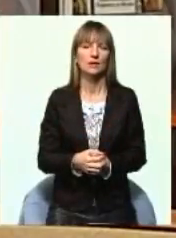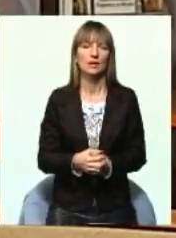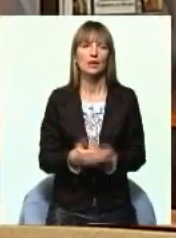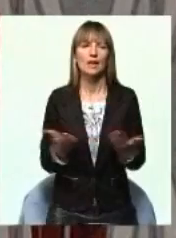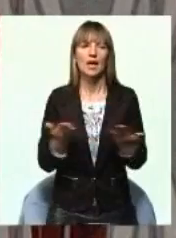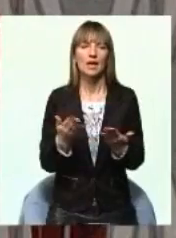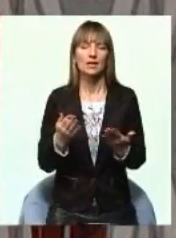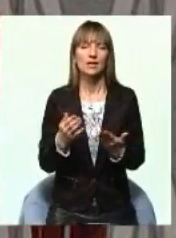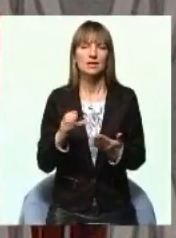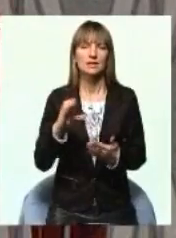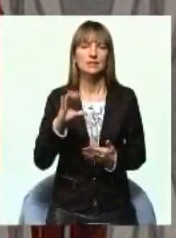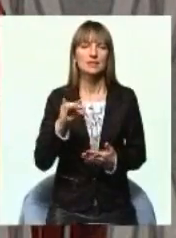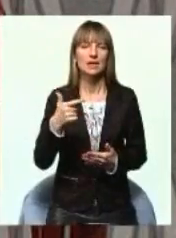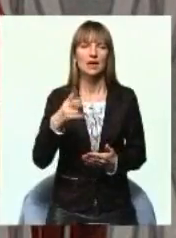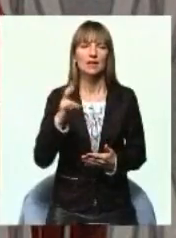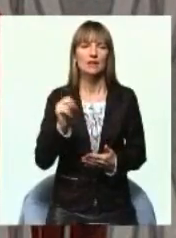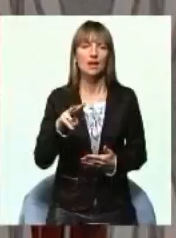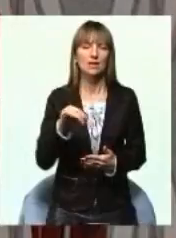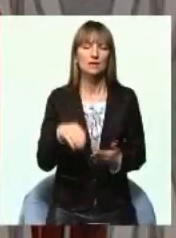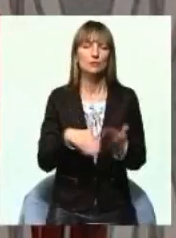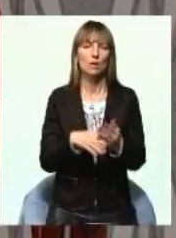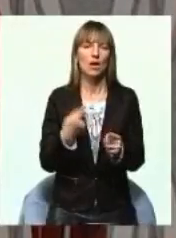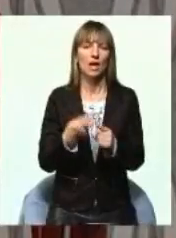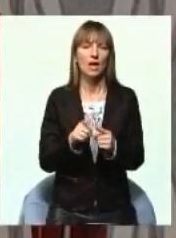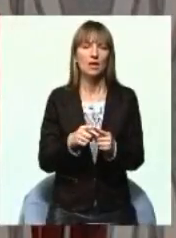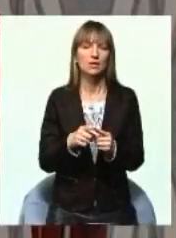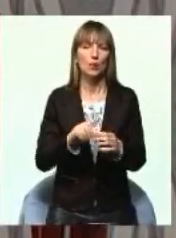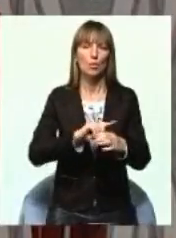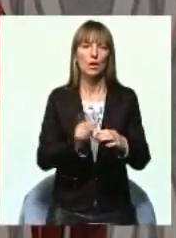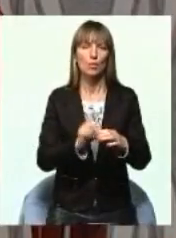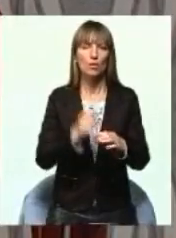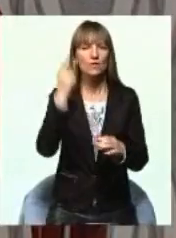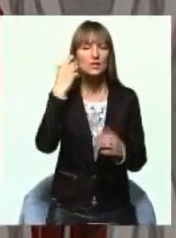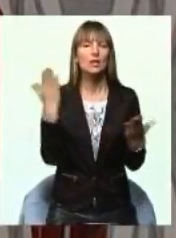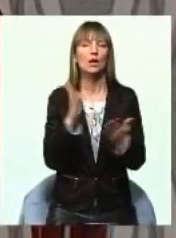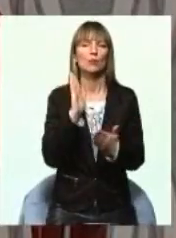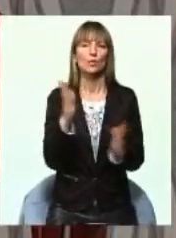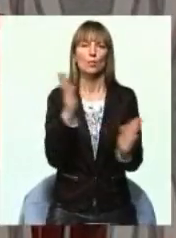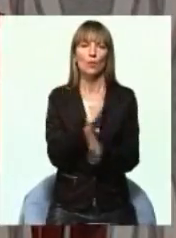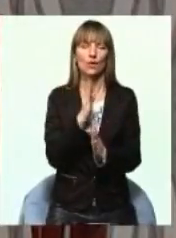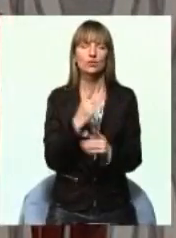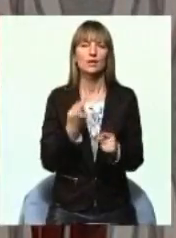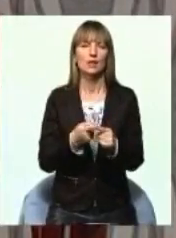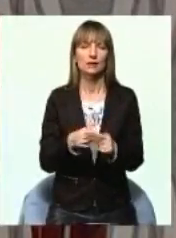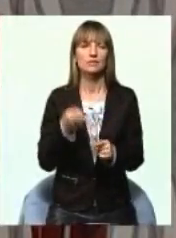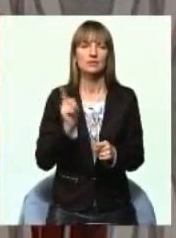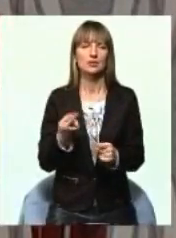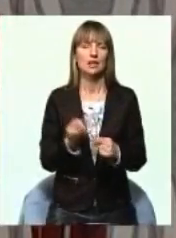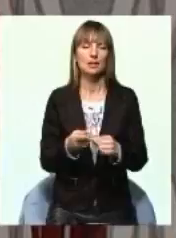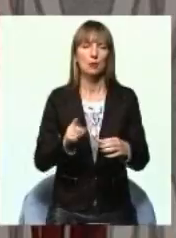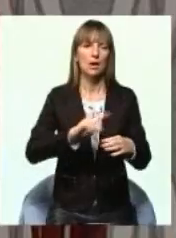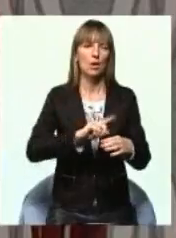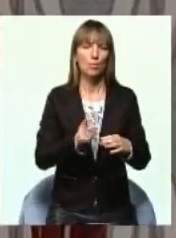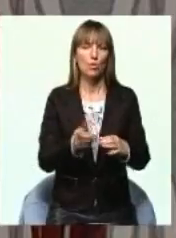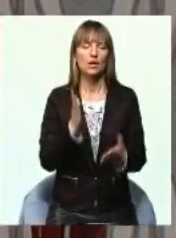якісь певні сигнали. Так. Так, вони за допомогою цих пристроїв визначають, яка буде погода. І це дійсно, ці пристрої, вони повсякчас, вони